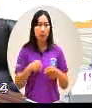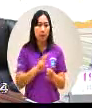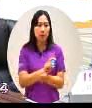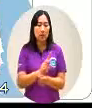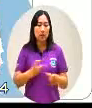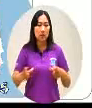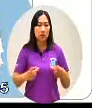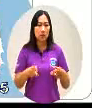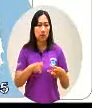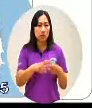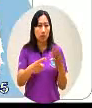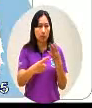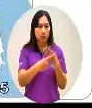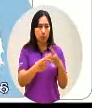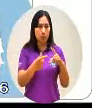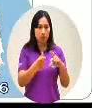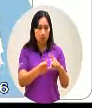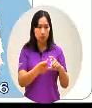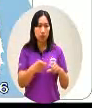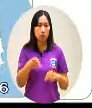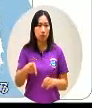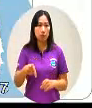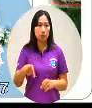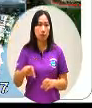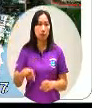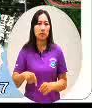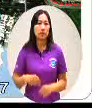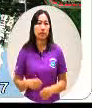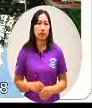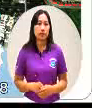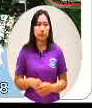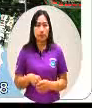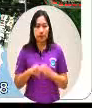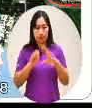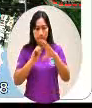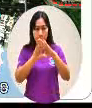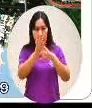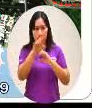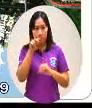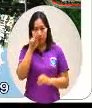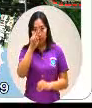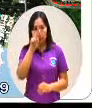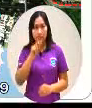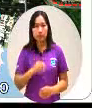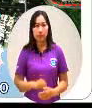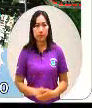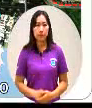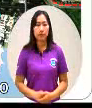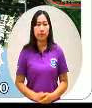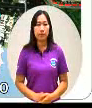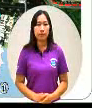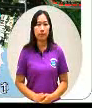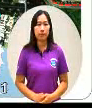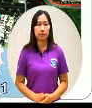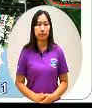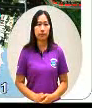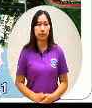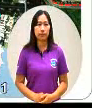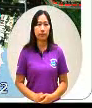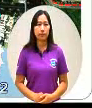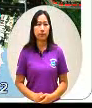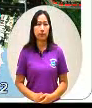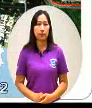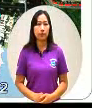哦，这个范围吼，哦， 这个范围，你看伊这个 FTIR